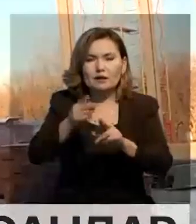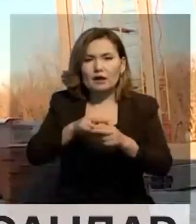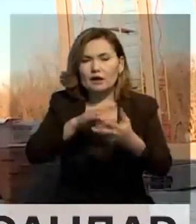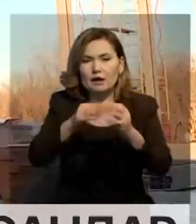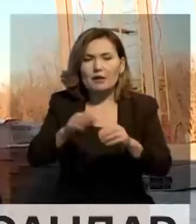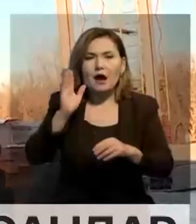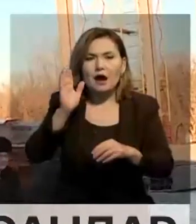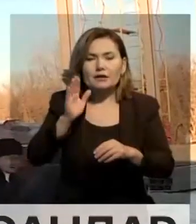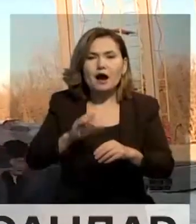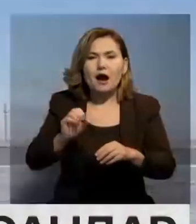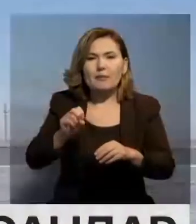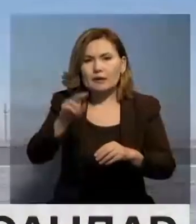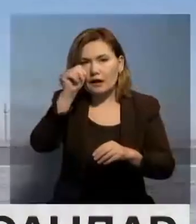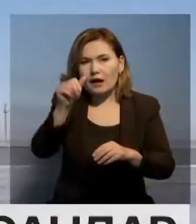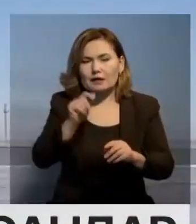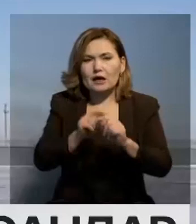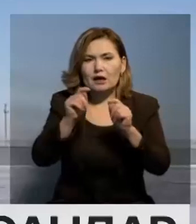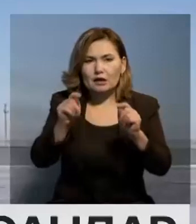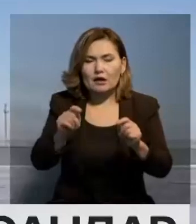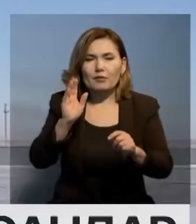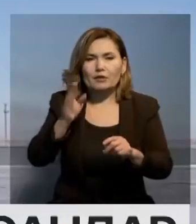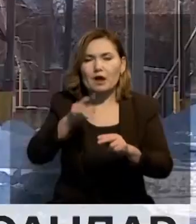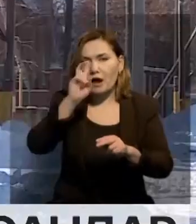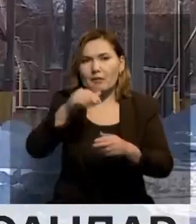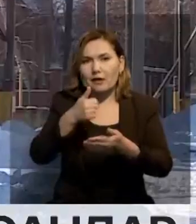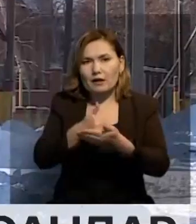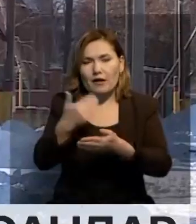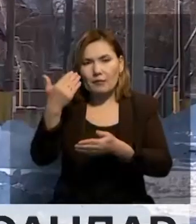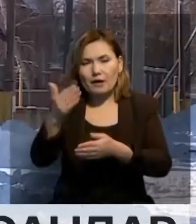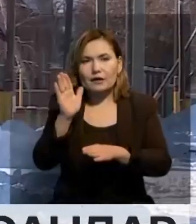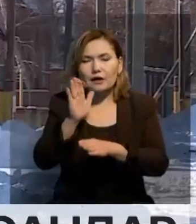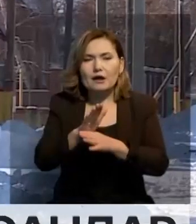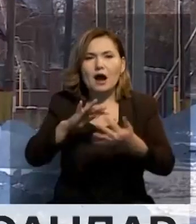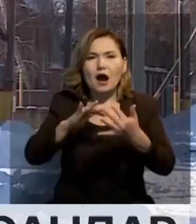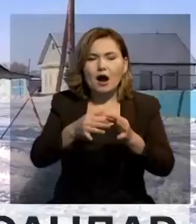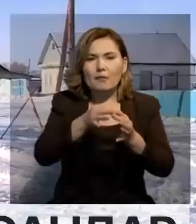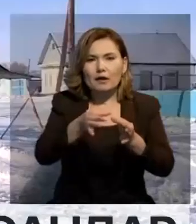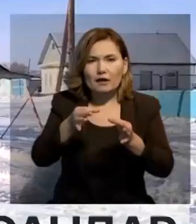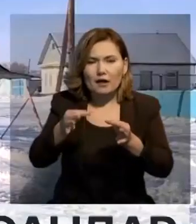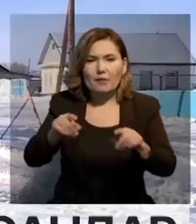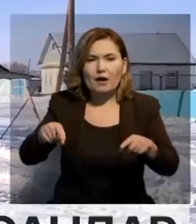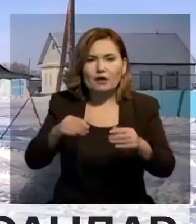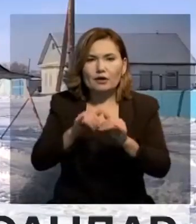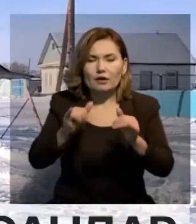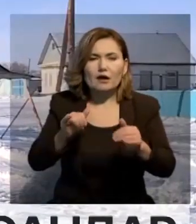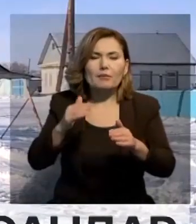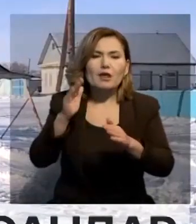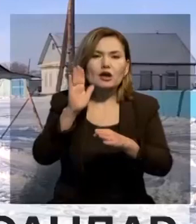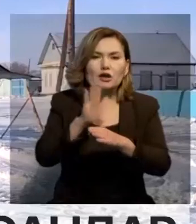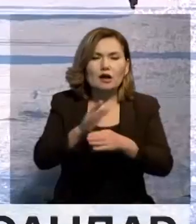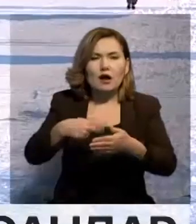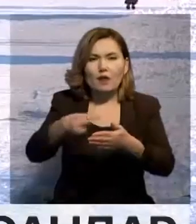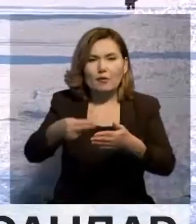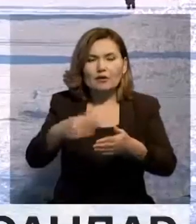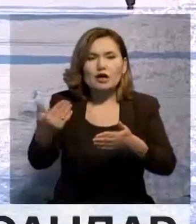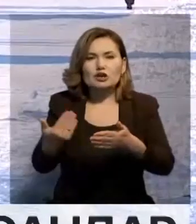нысан алдағы жылдың сәуір айында тапсырылуы тиіс. Мемлекет басшысы жақында ауылдық аумақтарды дамыту тұжырымдамасы туралы жарлыққа қол қойды. Бұл